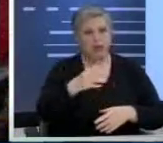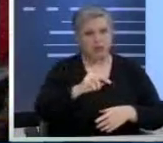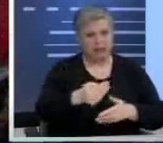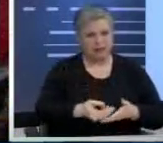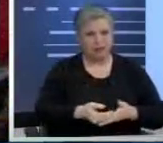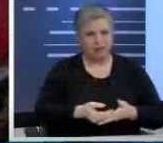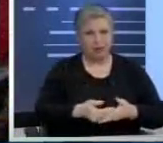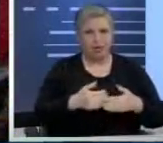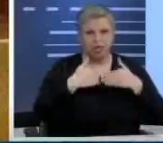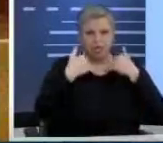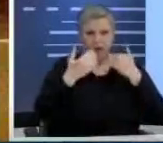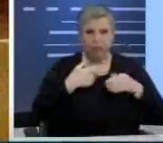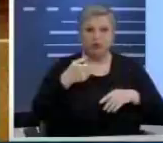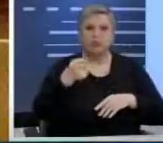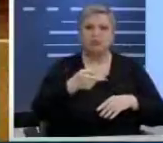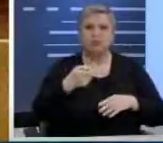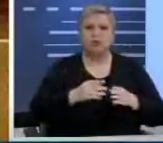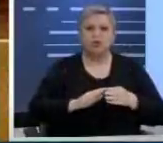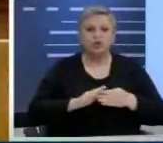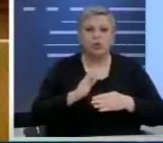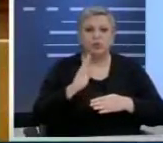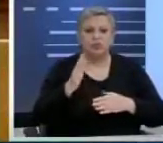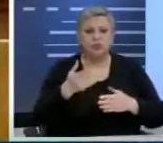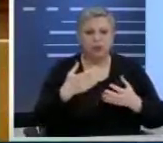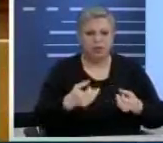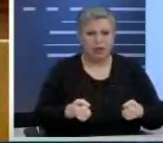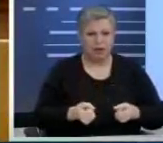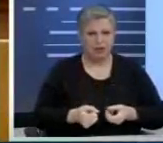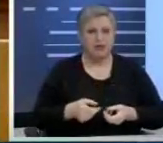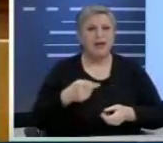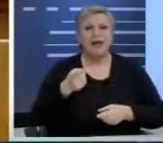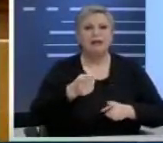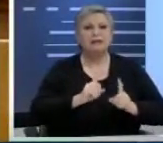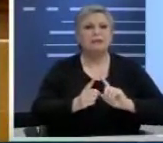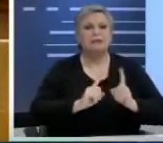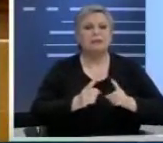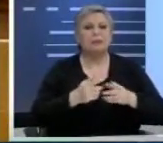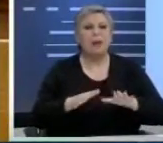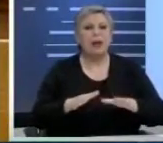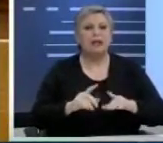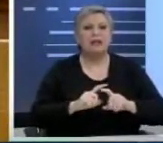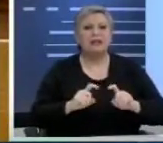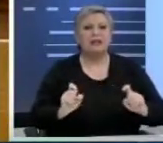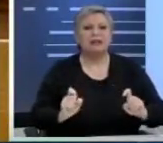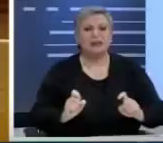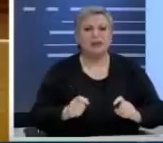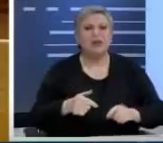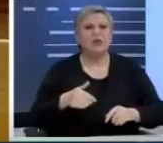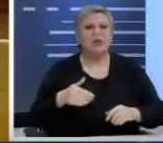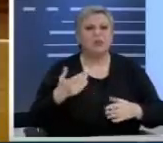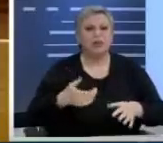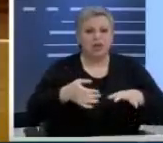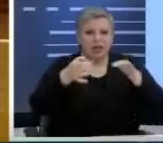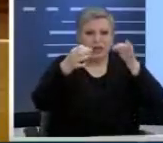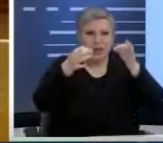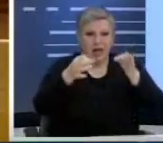ρυθμούς ανάπτυξης. Και το δεύτερο, αυτό που συμφωνήσατε ήταν ακριβώς αυτό που χρειαζόταν για